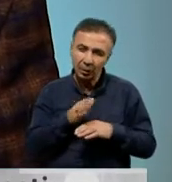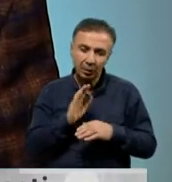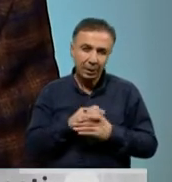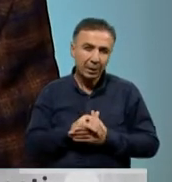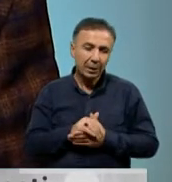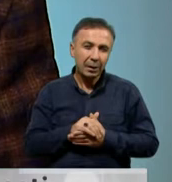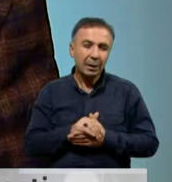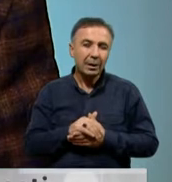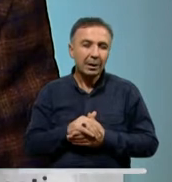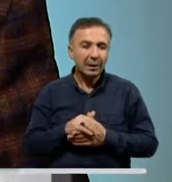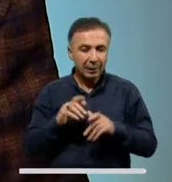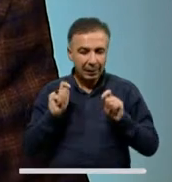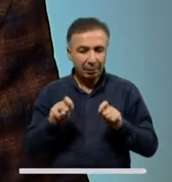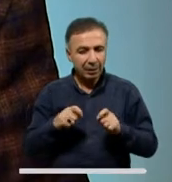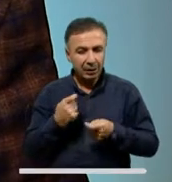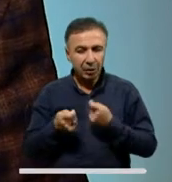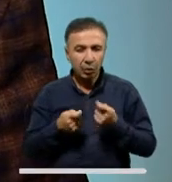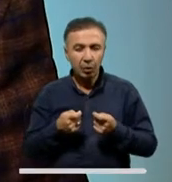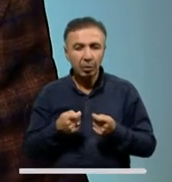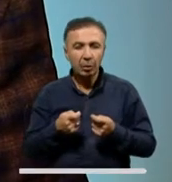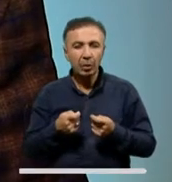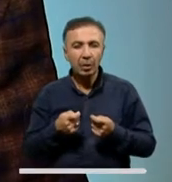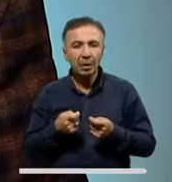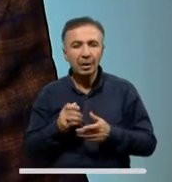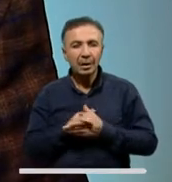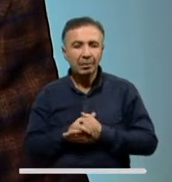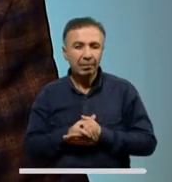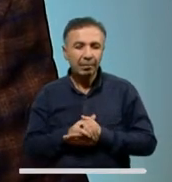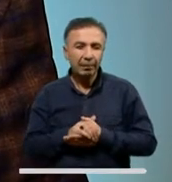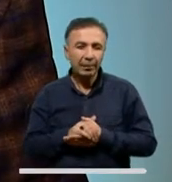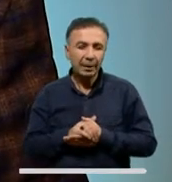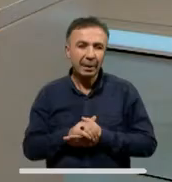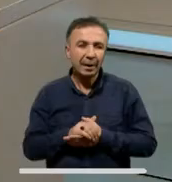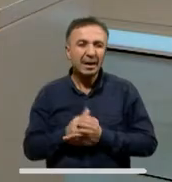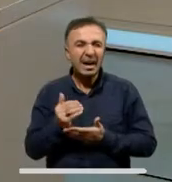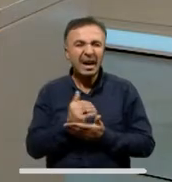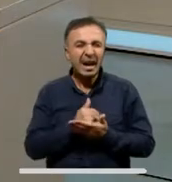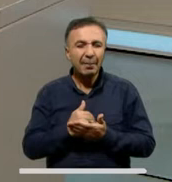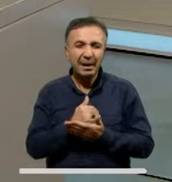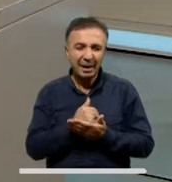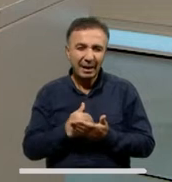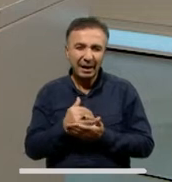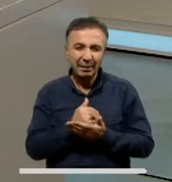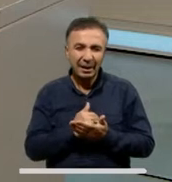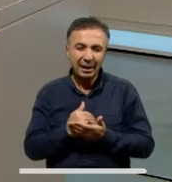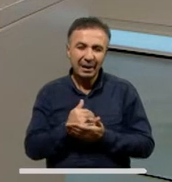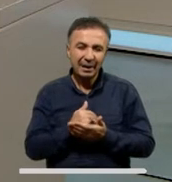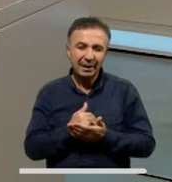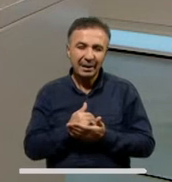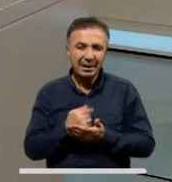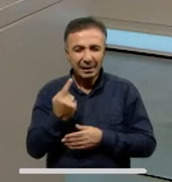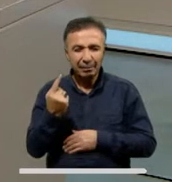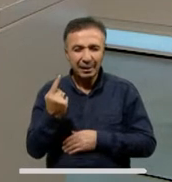yapılacak Hadise şudur bir ameli kesir ifadesi var ameli kesir ne demek bunun tanımı yapılmış